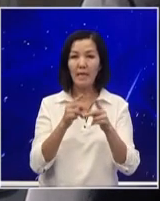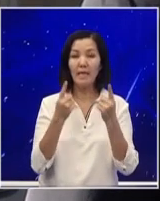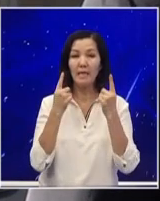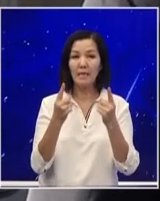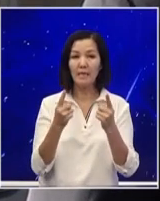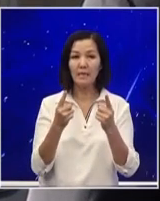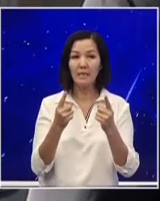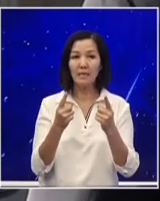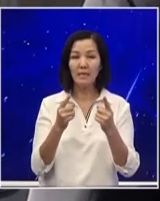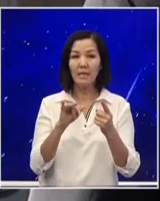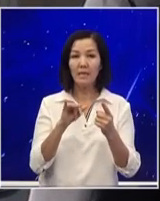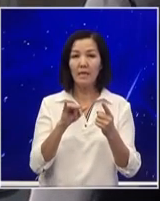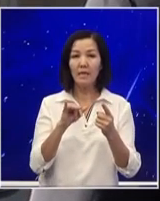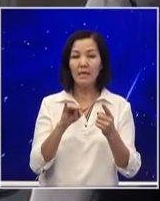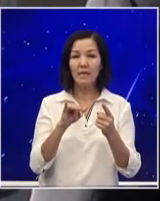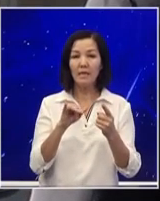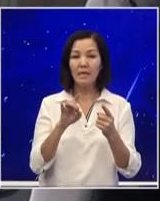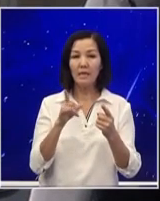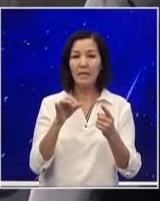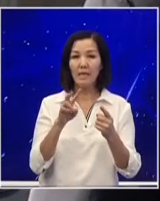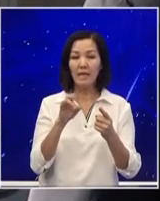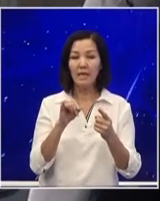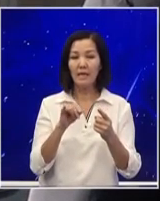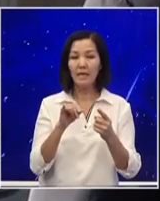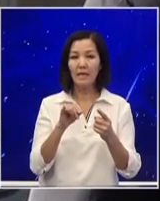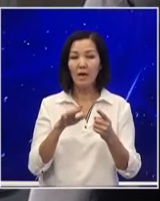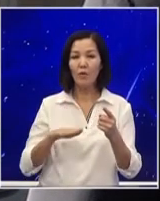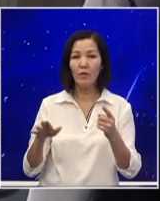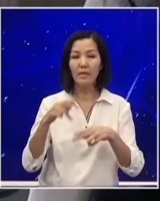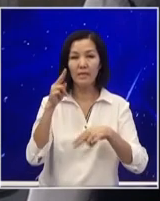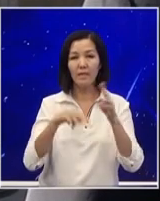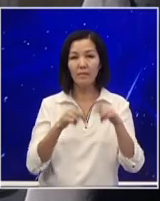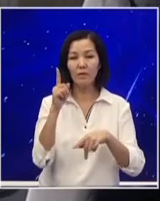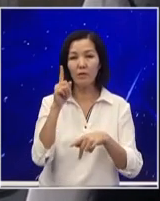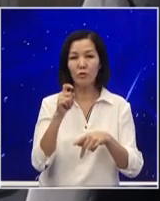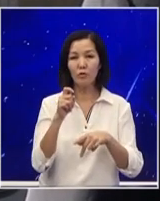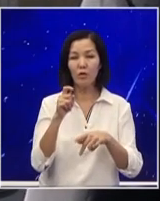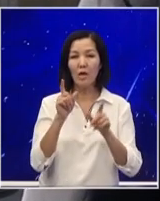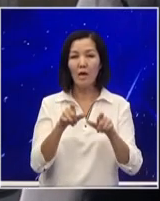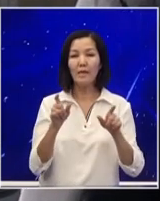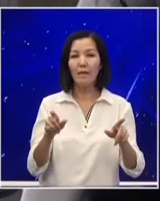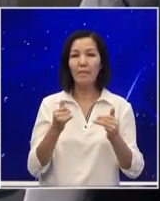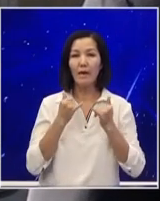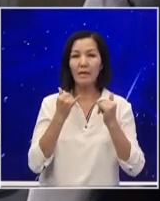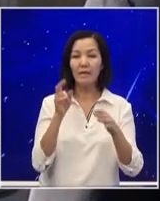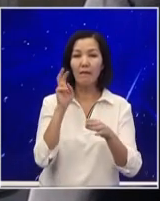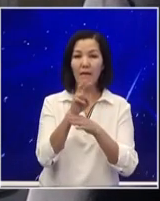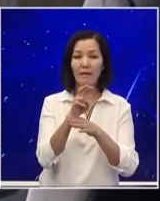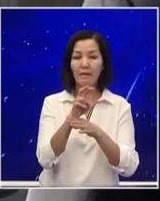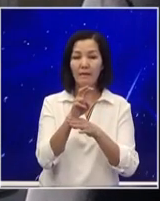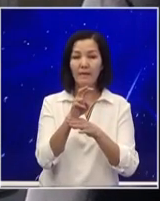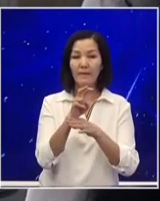ішіндегі Іргелі ауылындағы, Қарасай ауданындағы салынып жатқан 100 адамға посещениеге